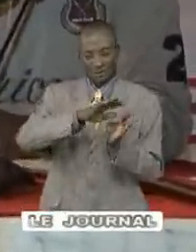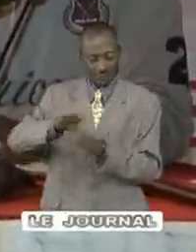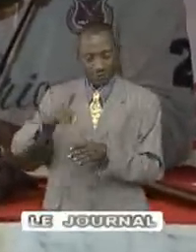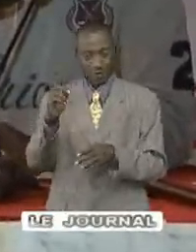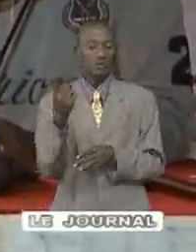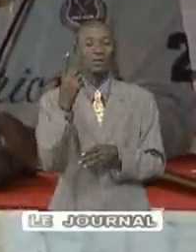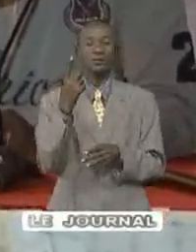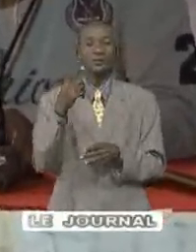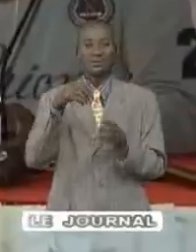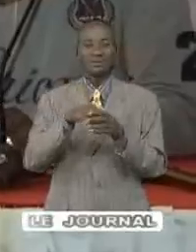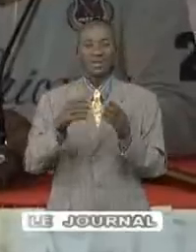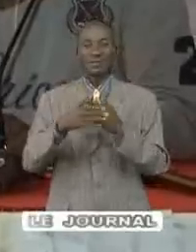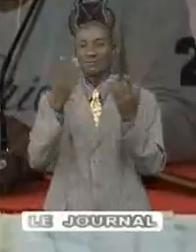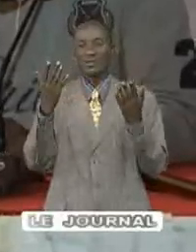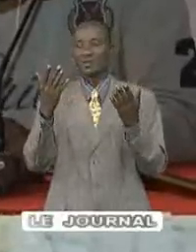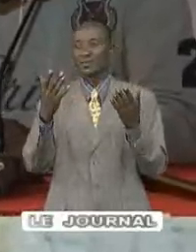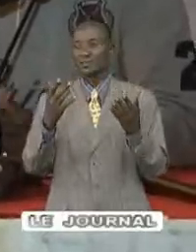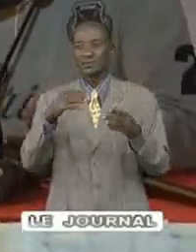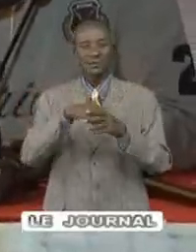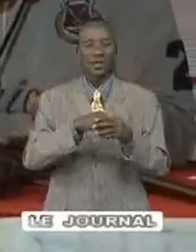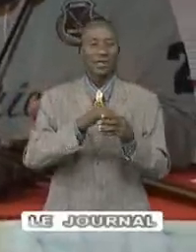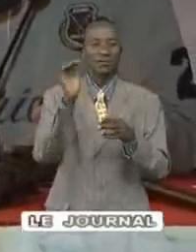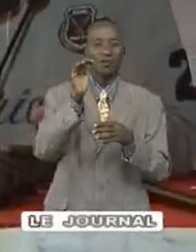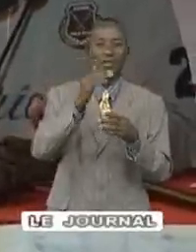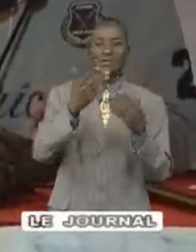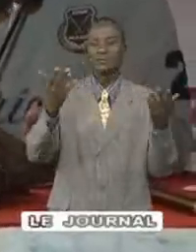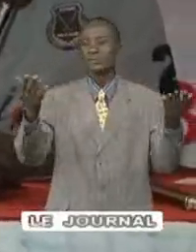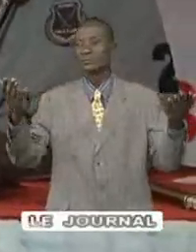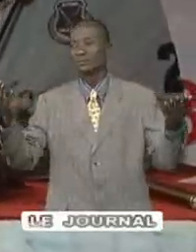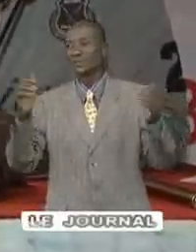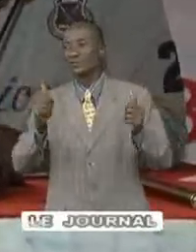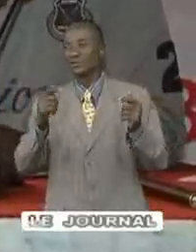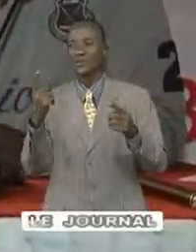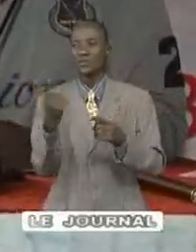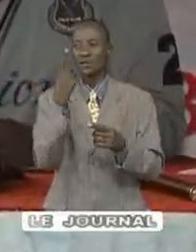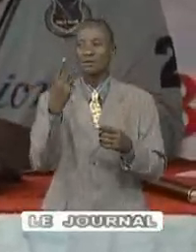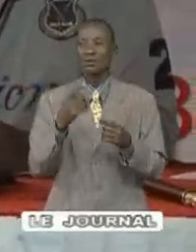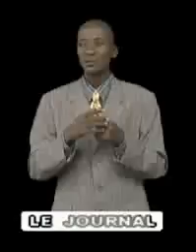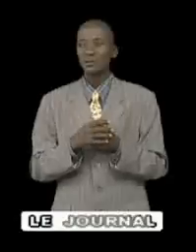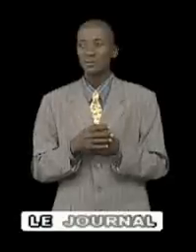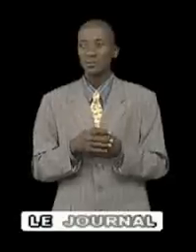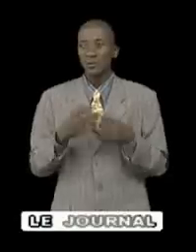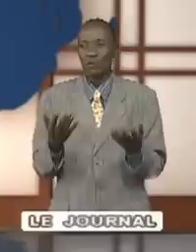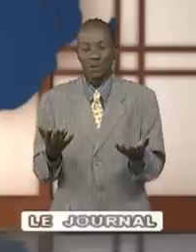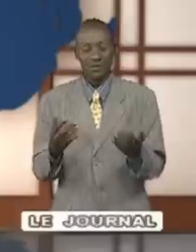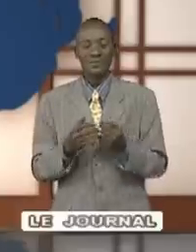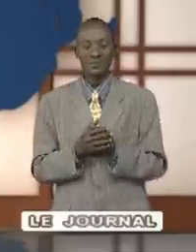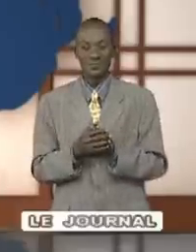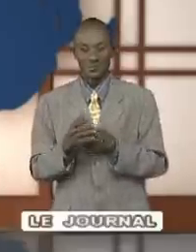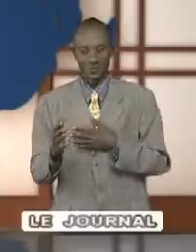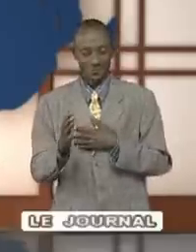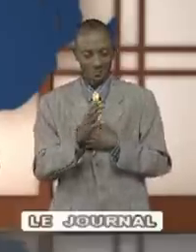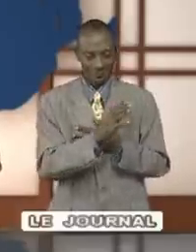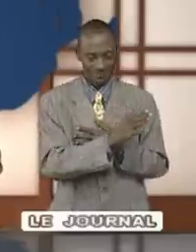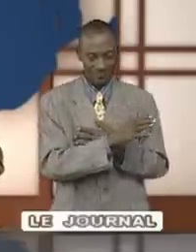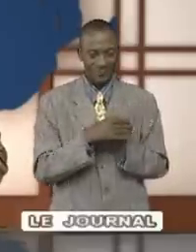bien Réna, et que nous devons, nous tous, nous mettre autour de cette femme-là pour la journée de demain. Le gouverneur